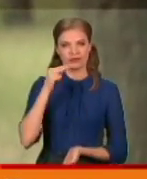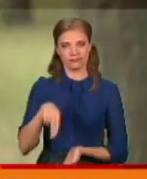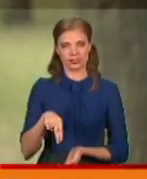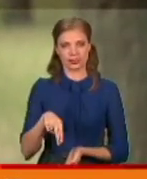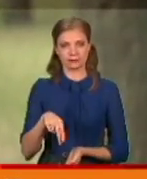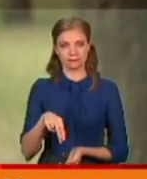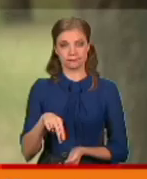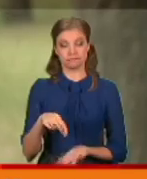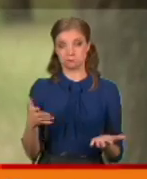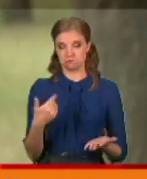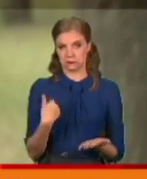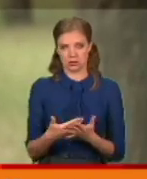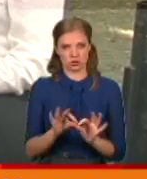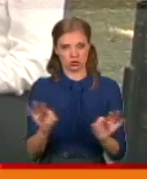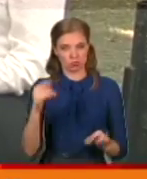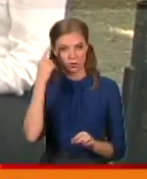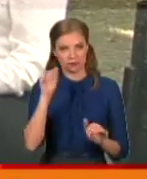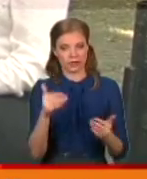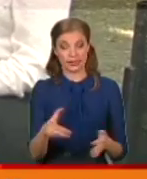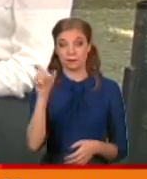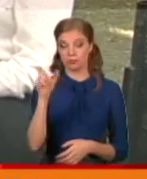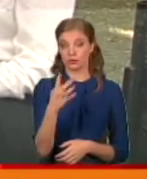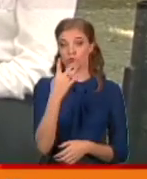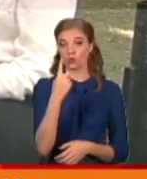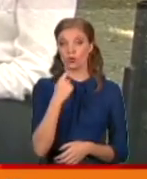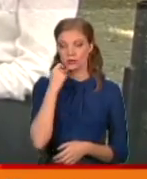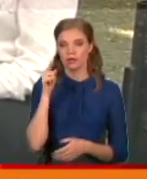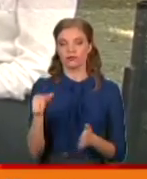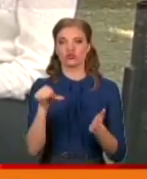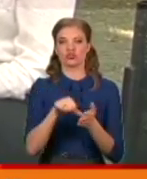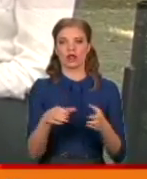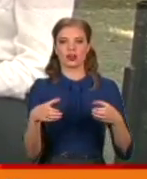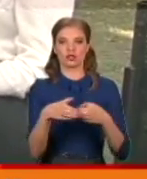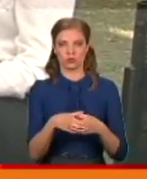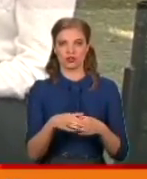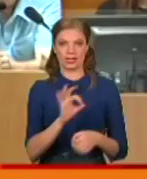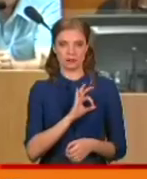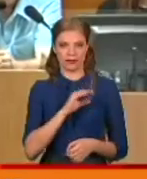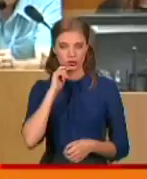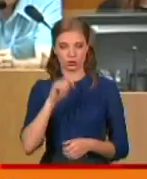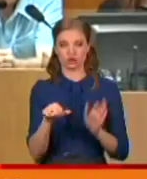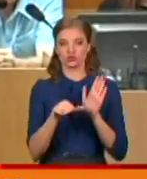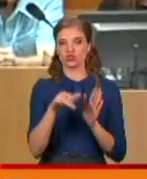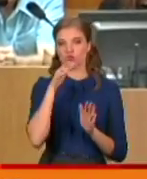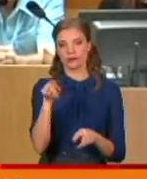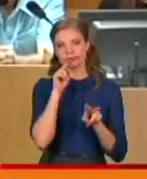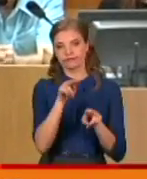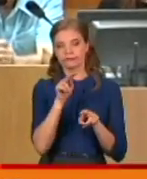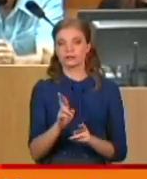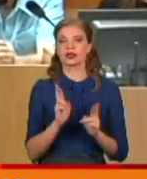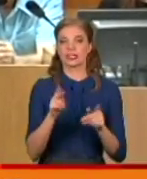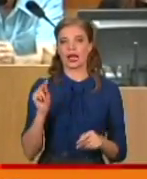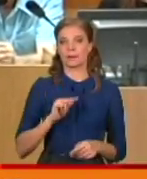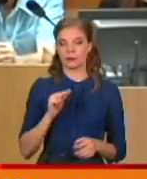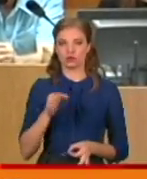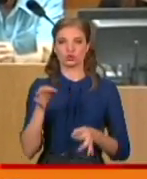злочині. По-моєму, чудова ідея. Андрію 41 рік, і він член Асоціації правників України. 6 років він спостерігав за тим, як